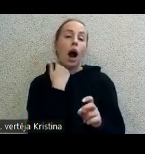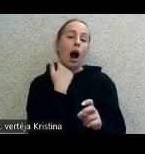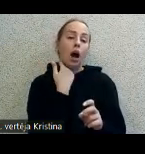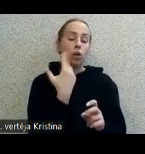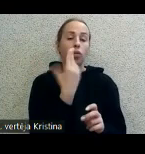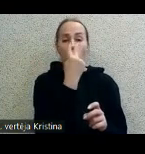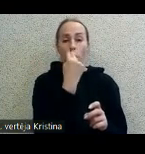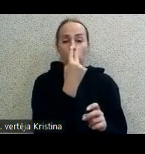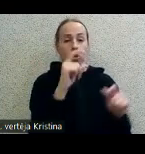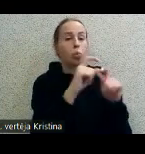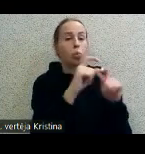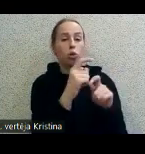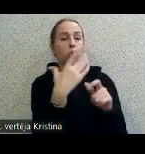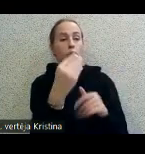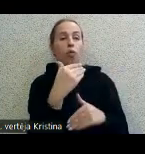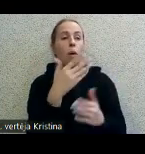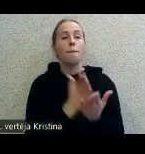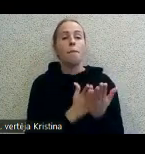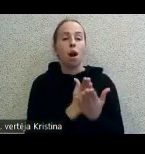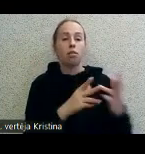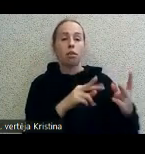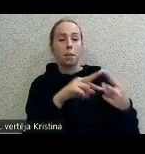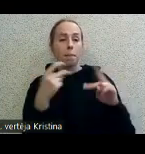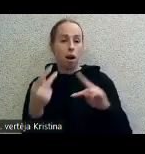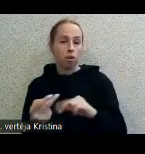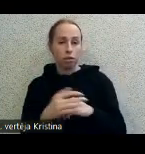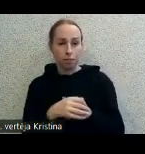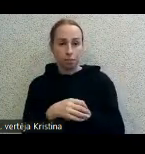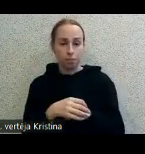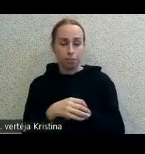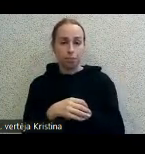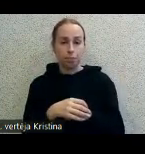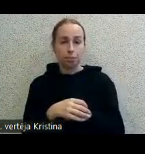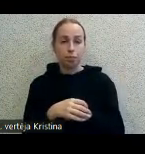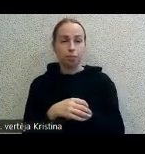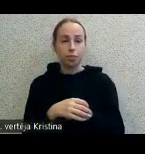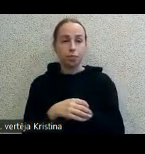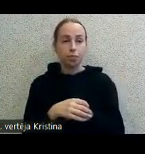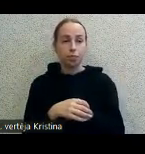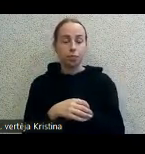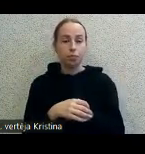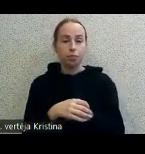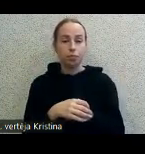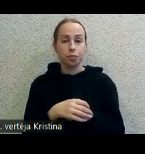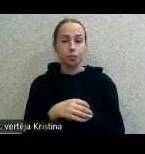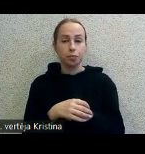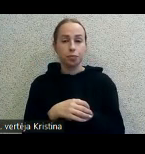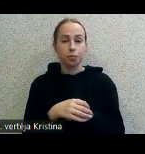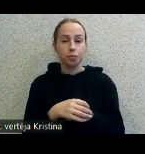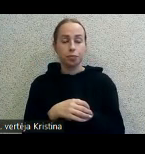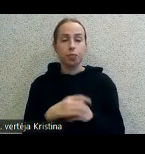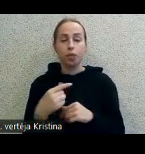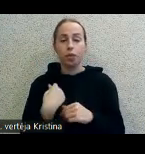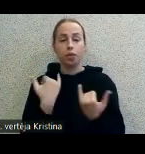pradinių mokyklų veikimo praktiką. Ir aš norėčiau jums dabar